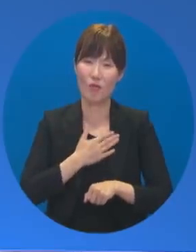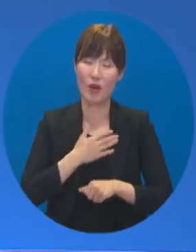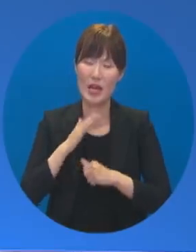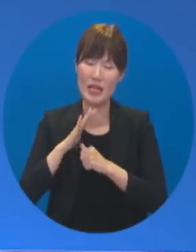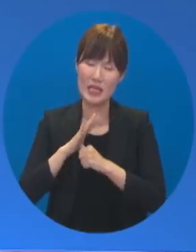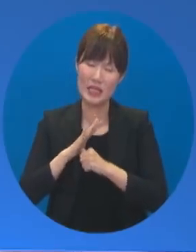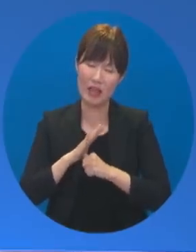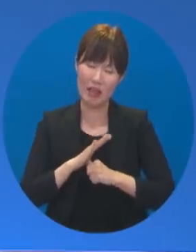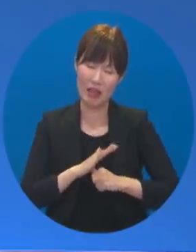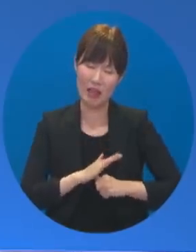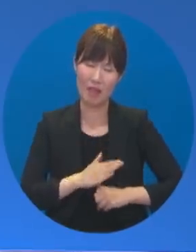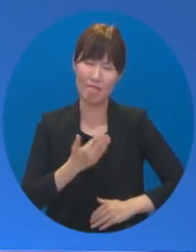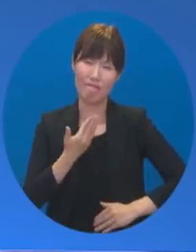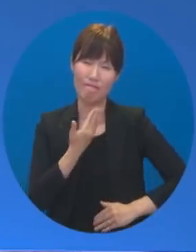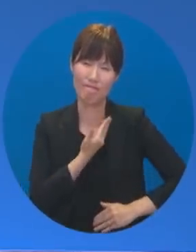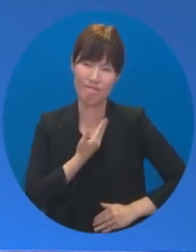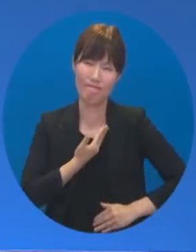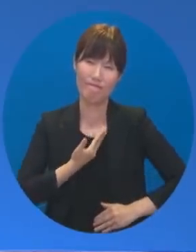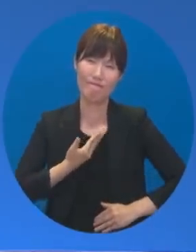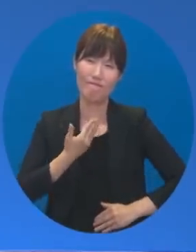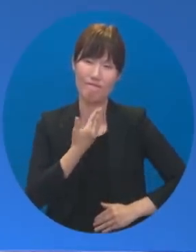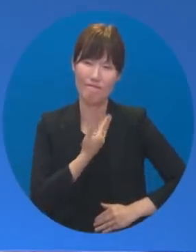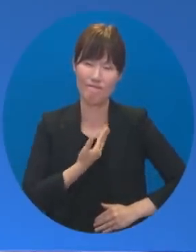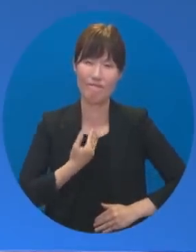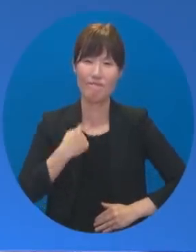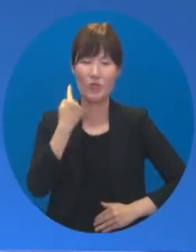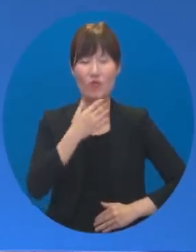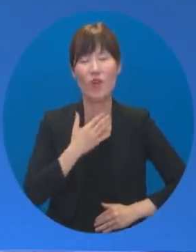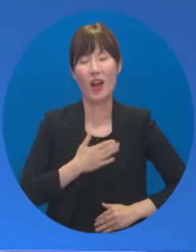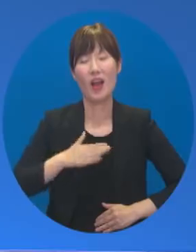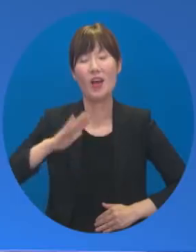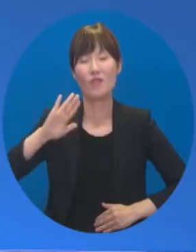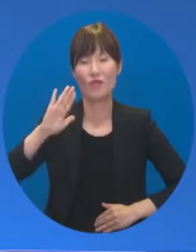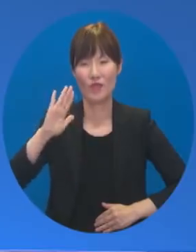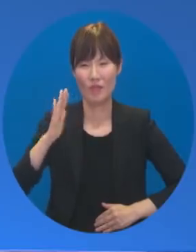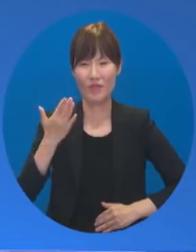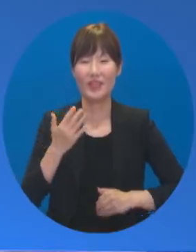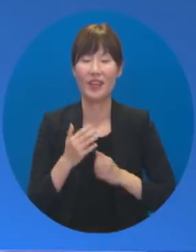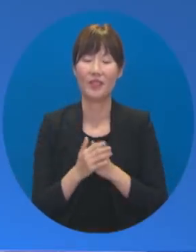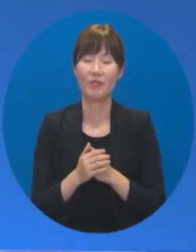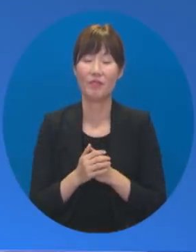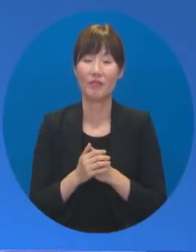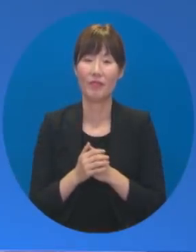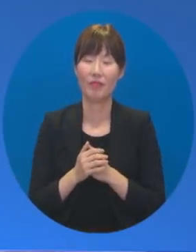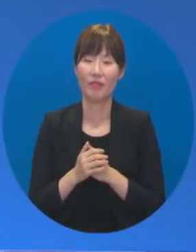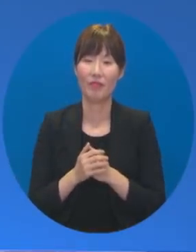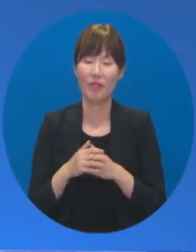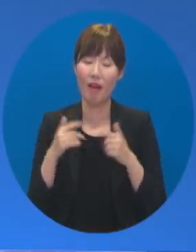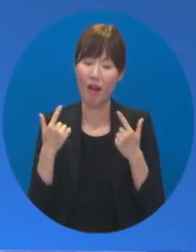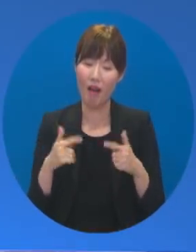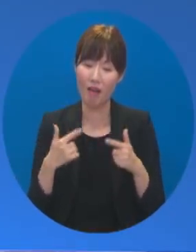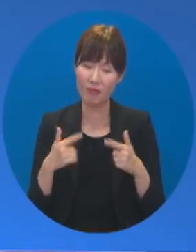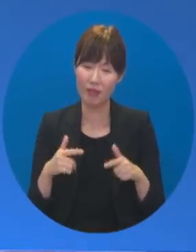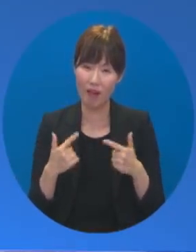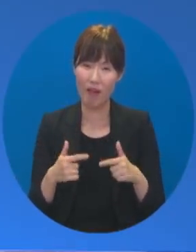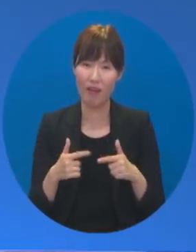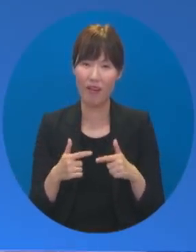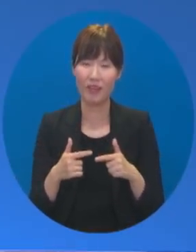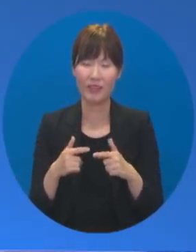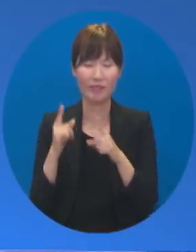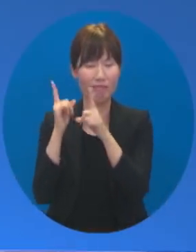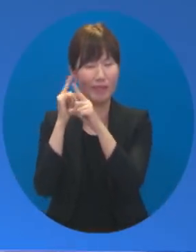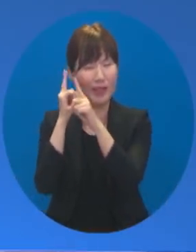알아야 된다라고 여러분들에게 말씀드리기가 참 부끄럽습니다. 저도 매일 그렇게 예 그랬습니다.